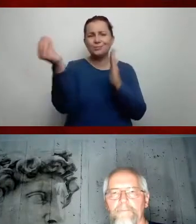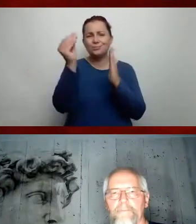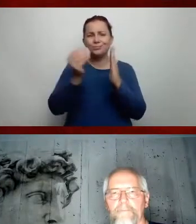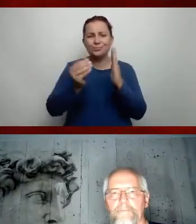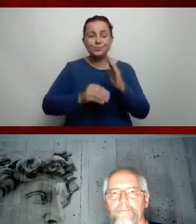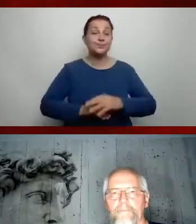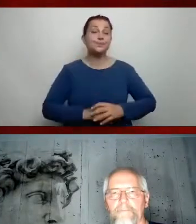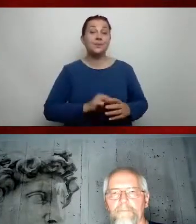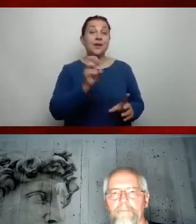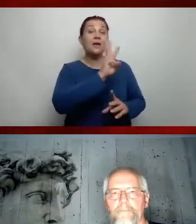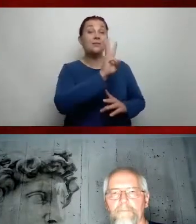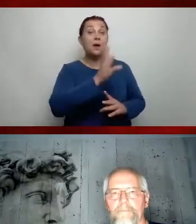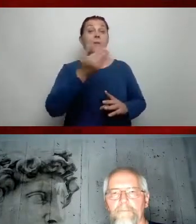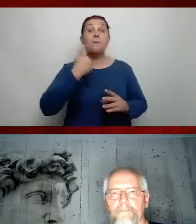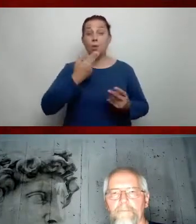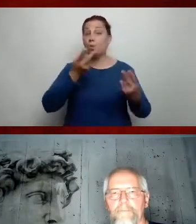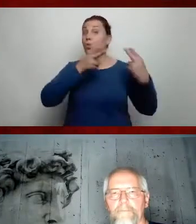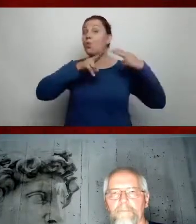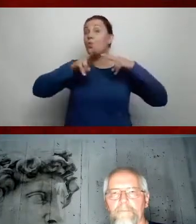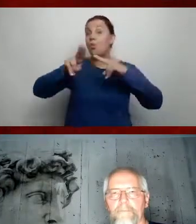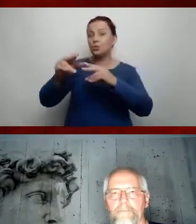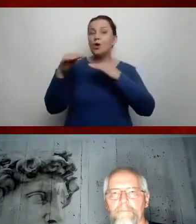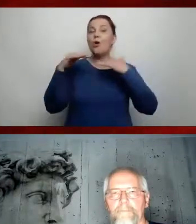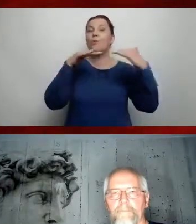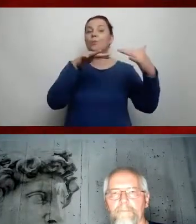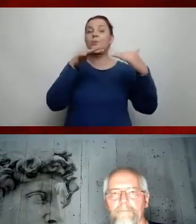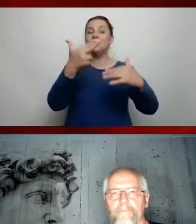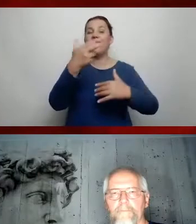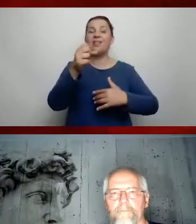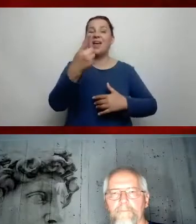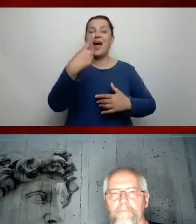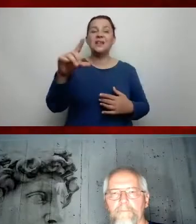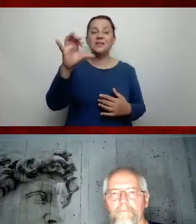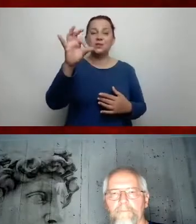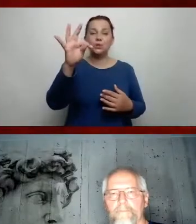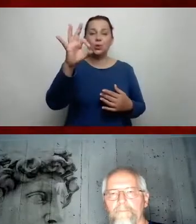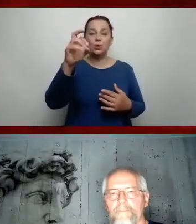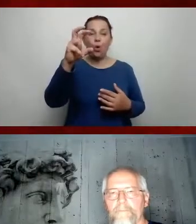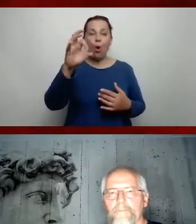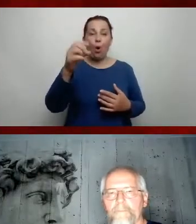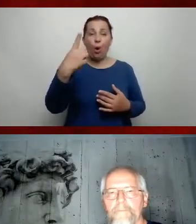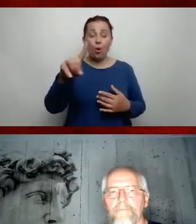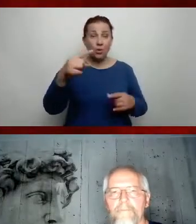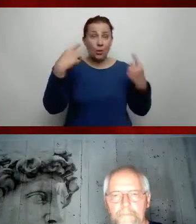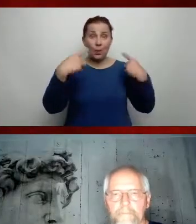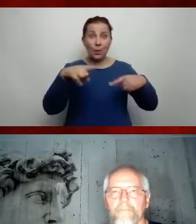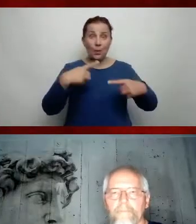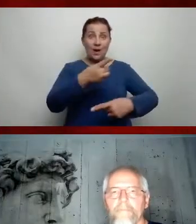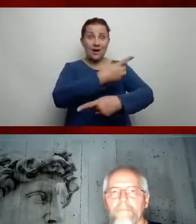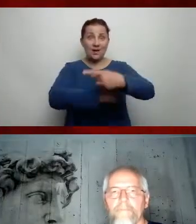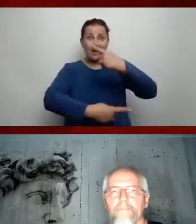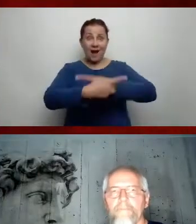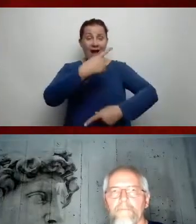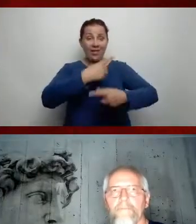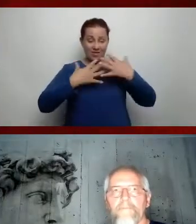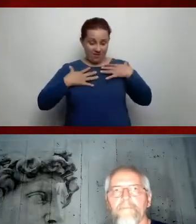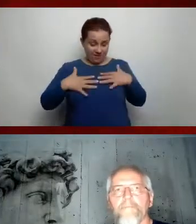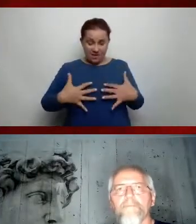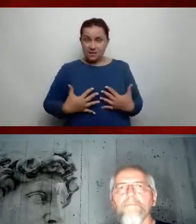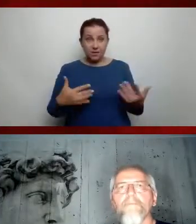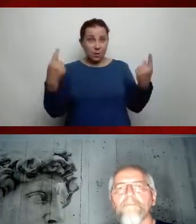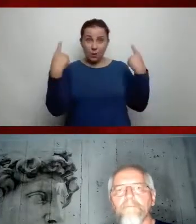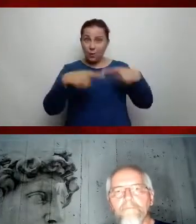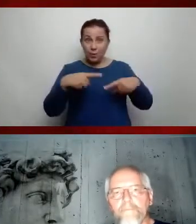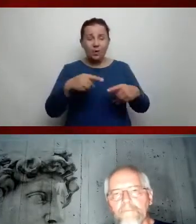Witkacy był rzeczywiście uczestnikiem bitwy nad Stochodem, gdzie nie został ranny w sensie fizycznym, tylko no,